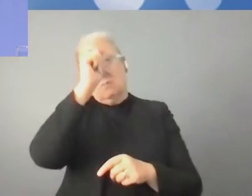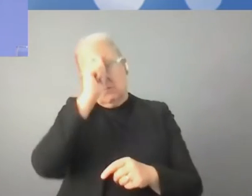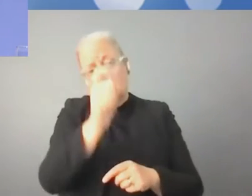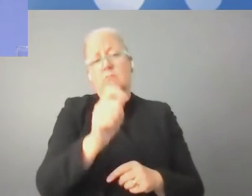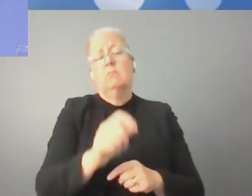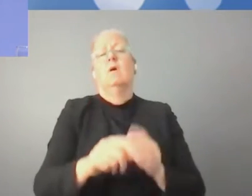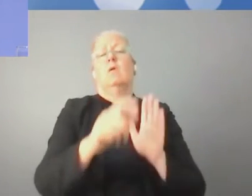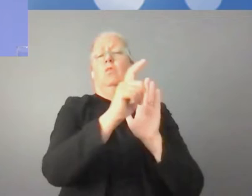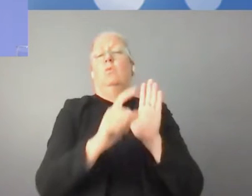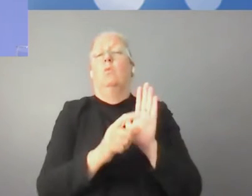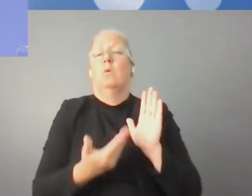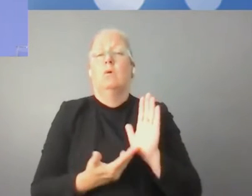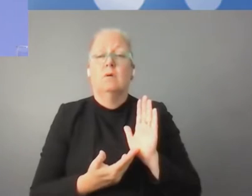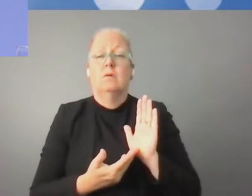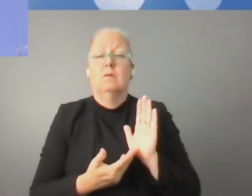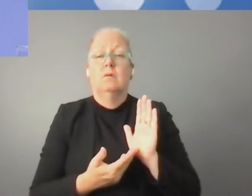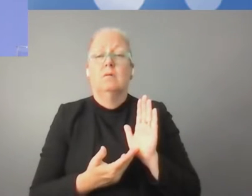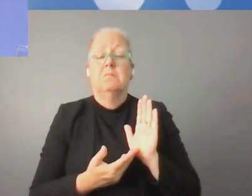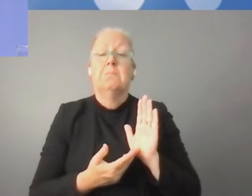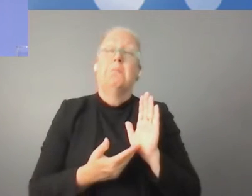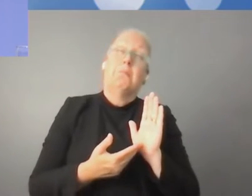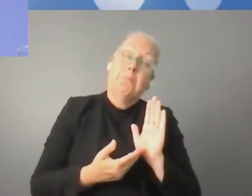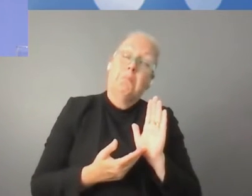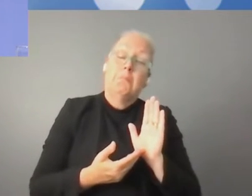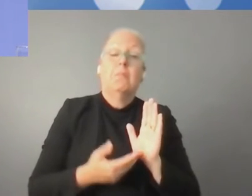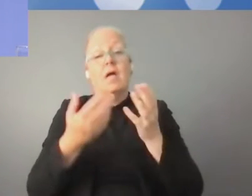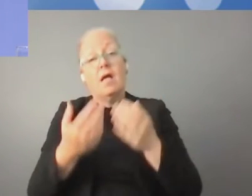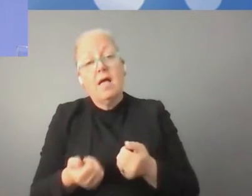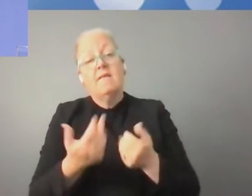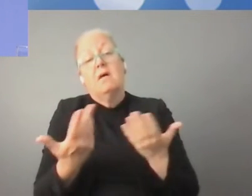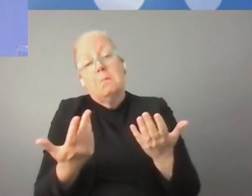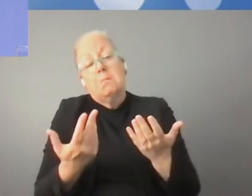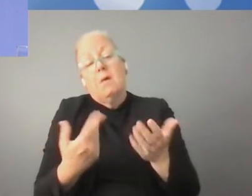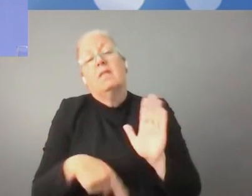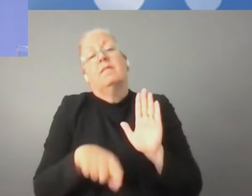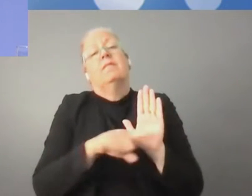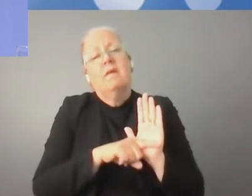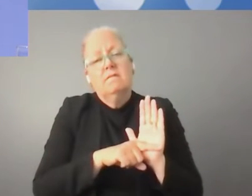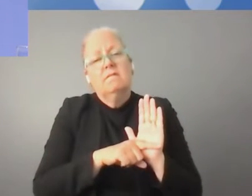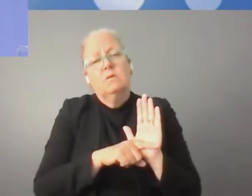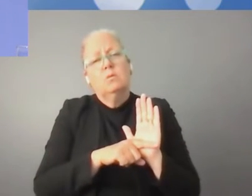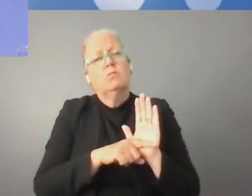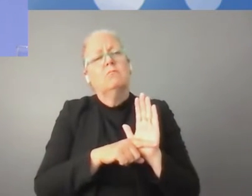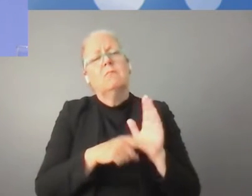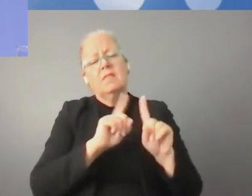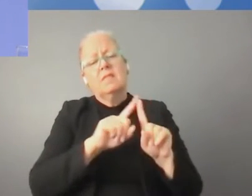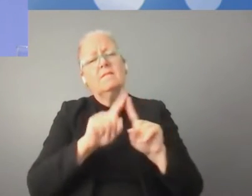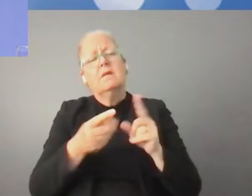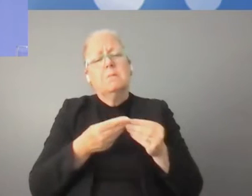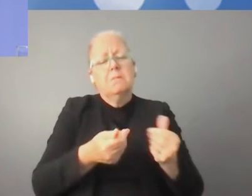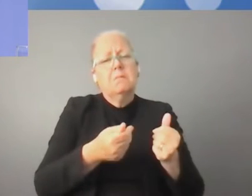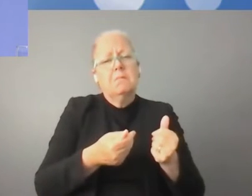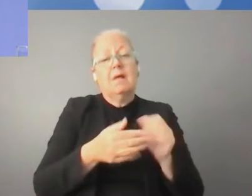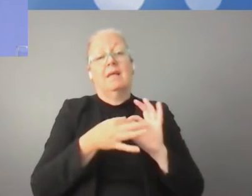государства. Решений много, если говорить об интернете, поэтому я буду уже заканчивать. Есть памфлетист американский,